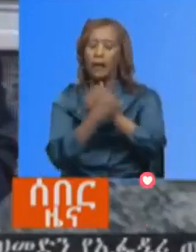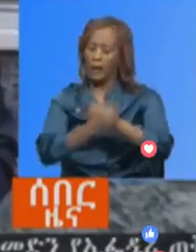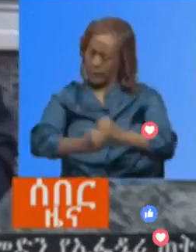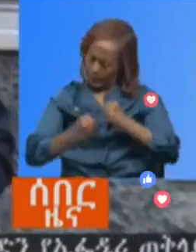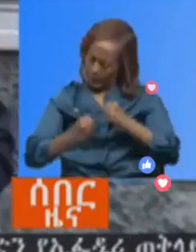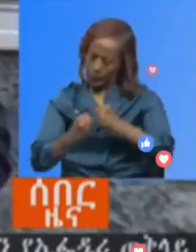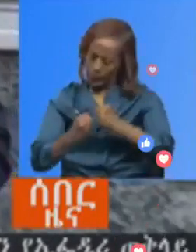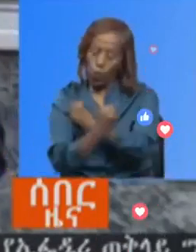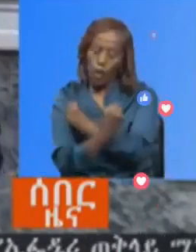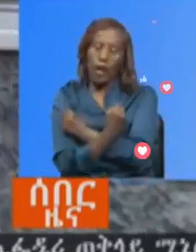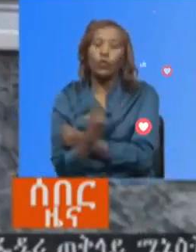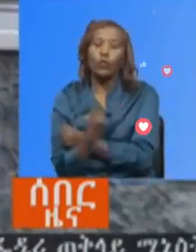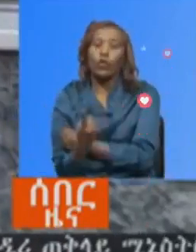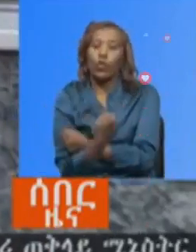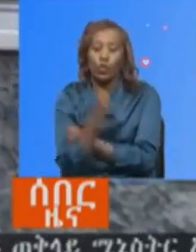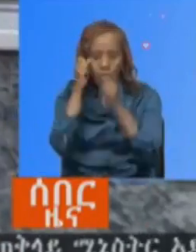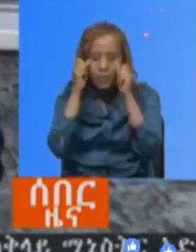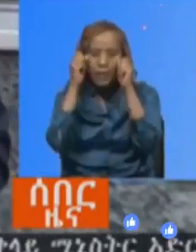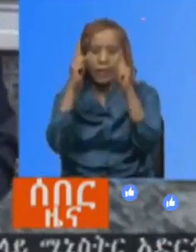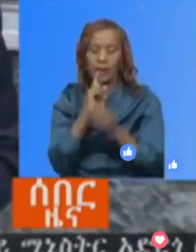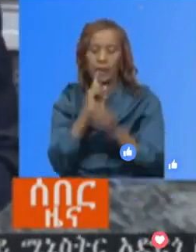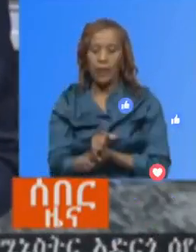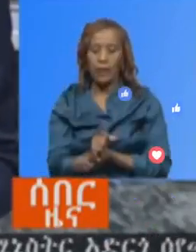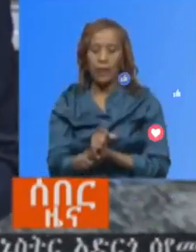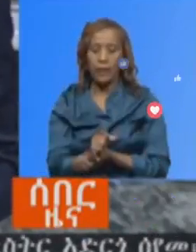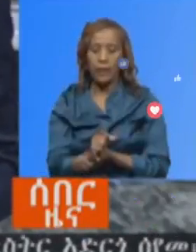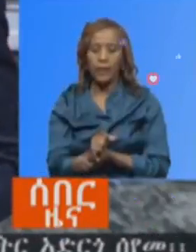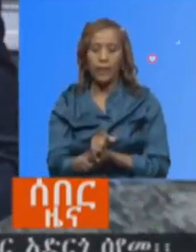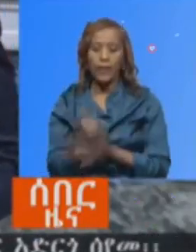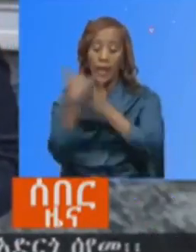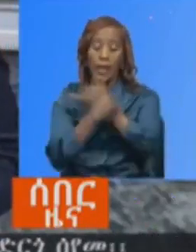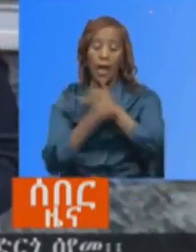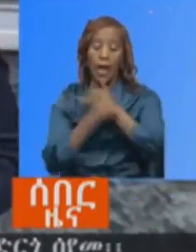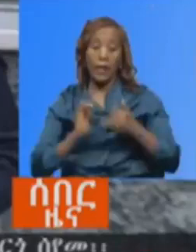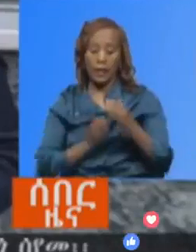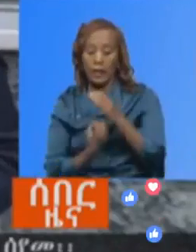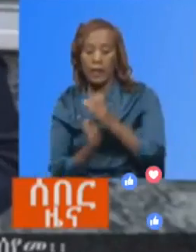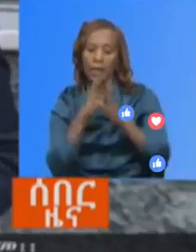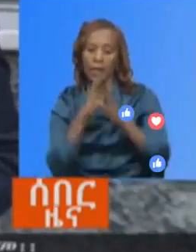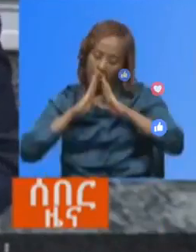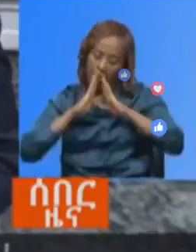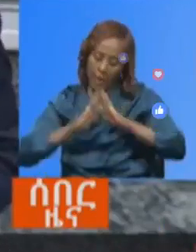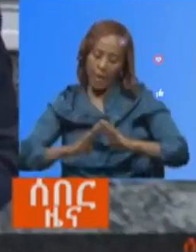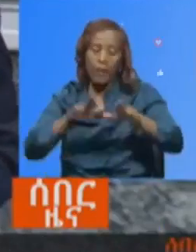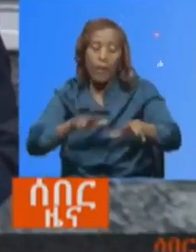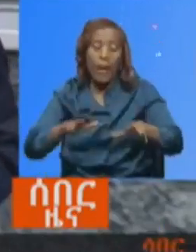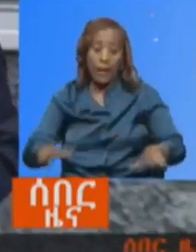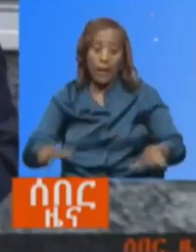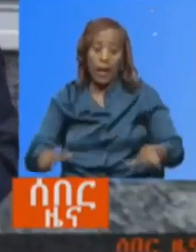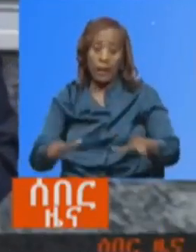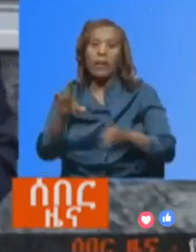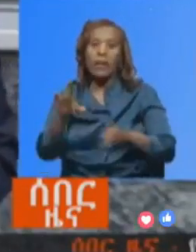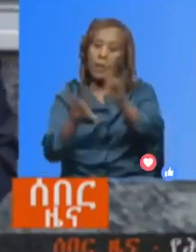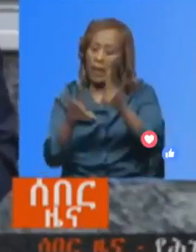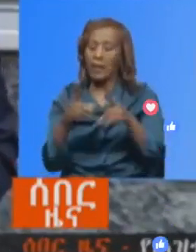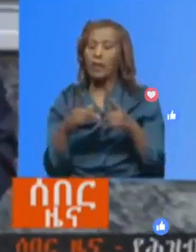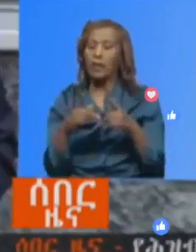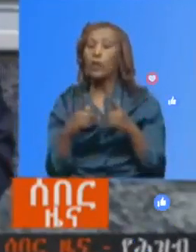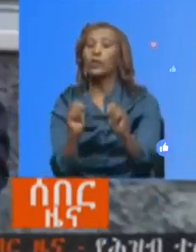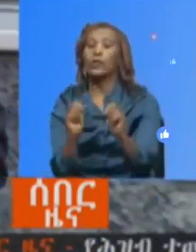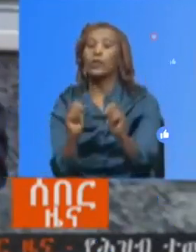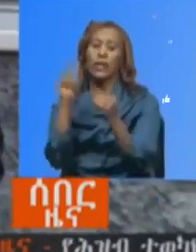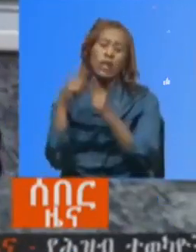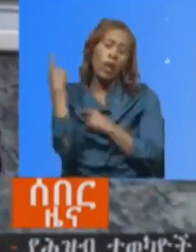ወዳጆች እንደሆናችሁ እንገነዘባለን። የሀገራችንን ልማትና ሰላም ለማረጋገጥ በመናደርገው ጥረት እንደ